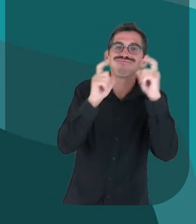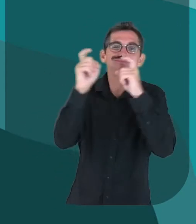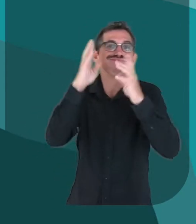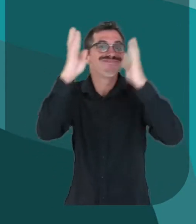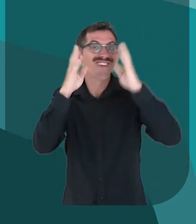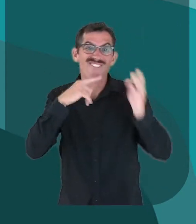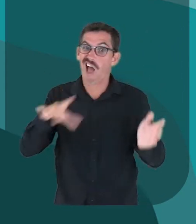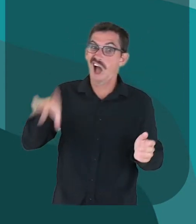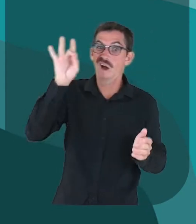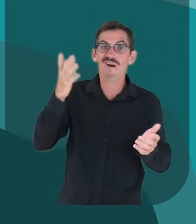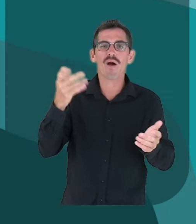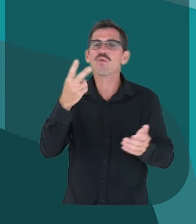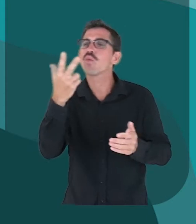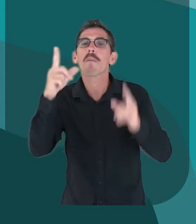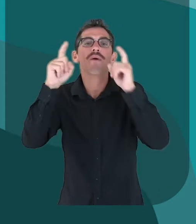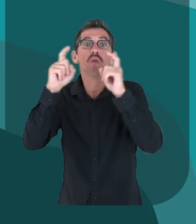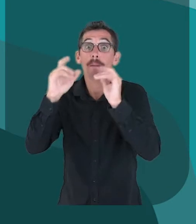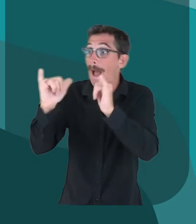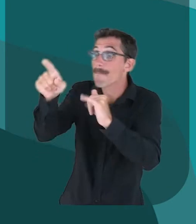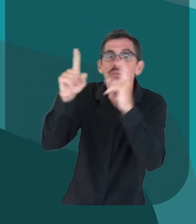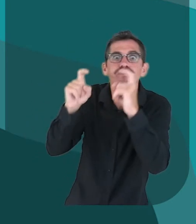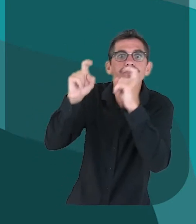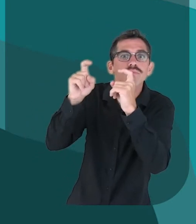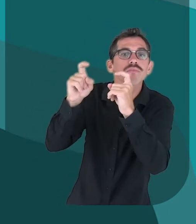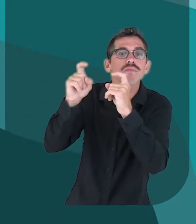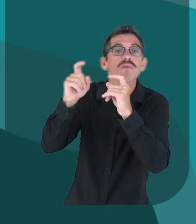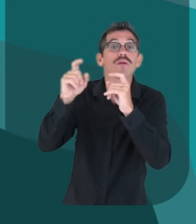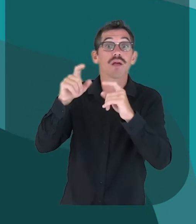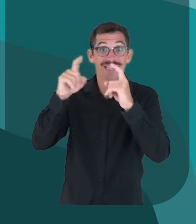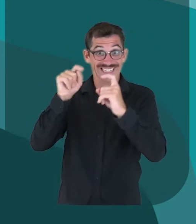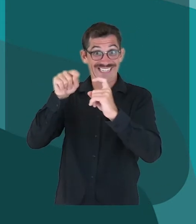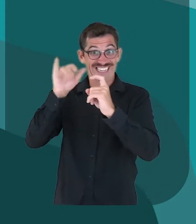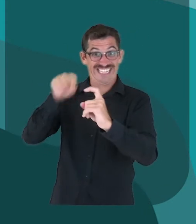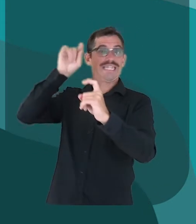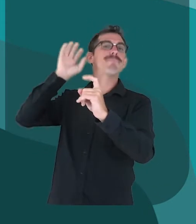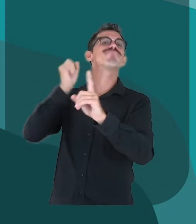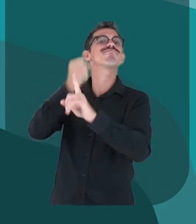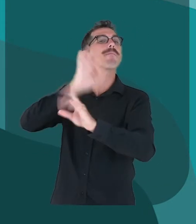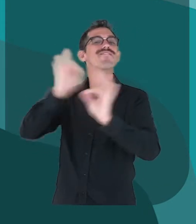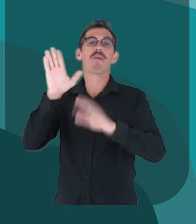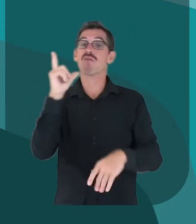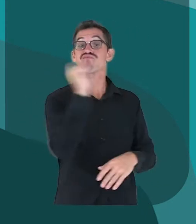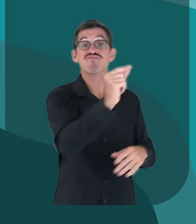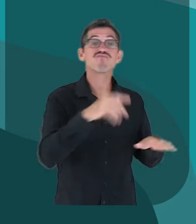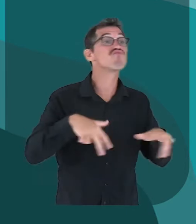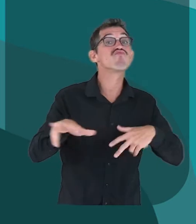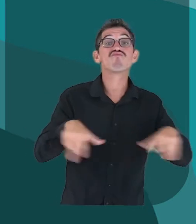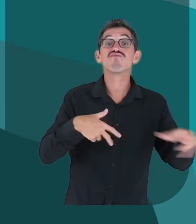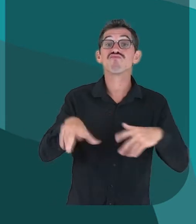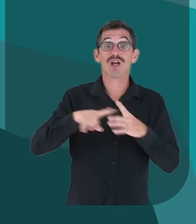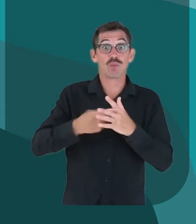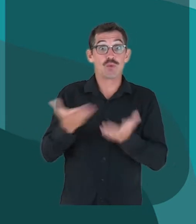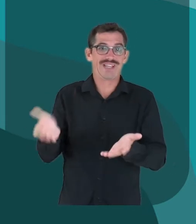très instinctif, c'est rare que je prends plus que 2 ou 3 photos d'un même sujet. J'arrive, je fais « Ah, ça », puis on part. Puis donc